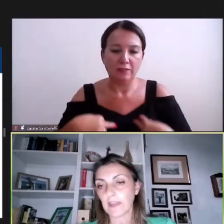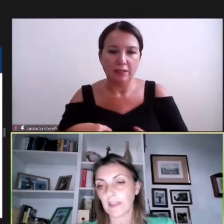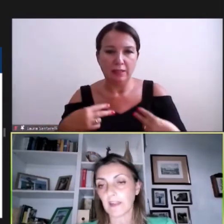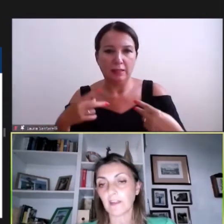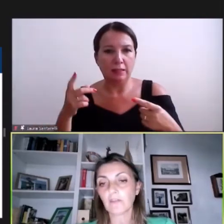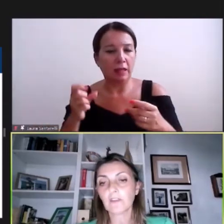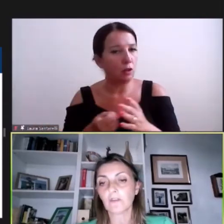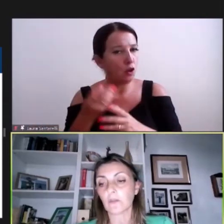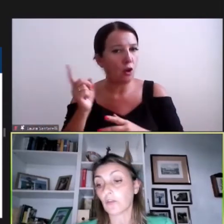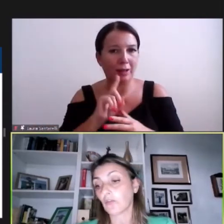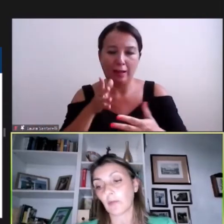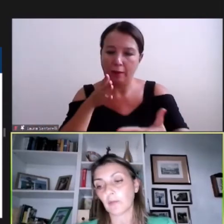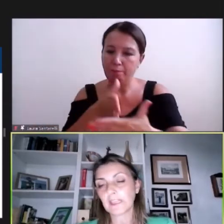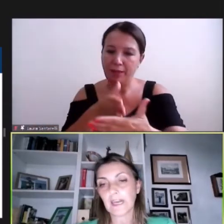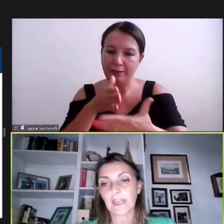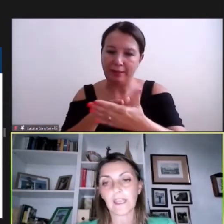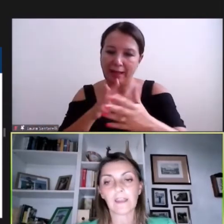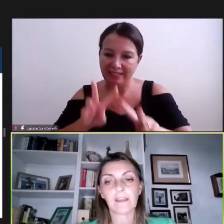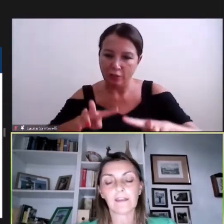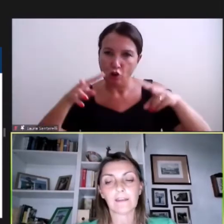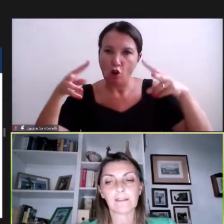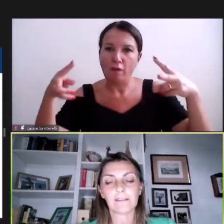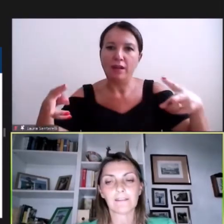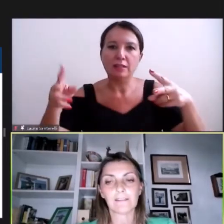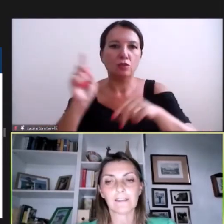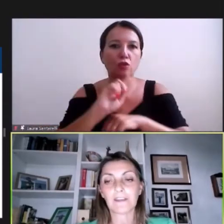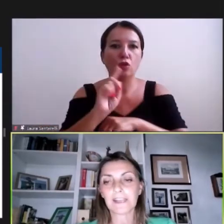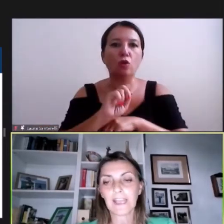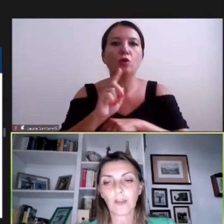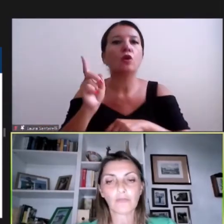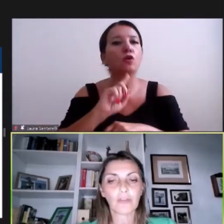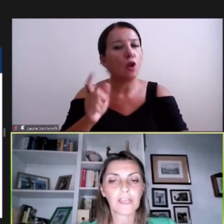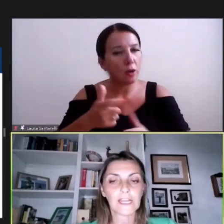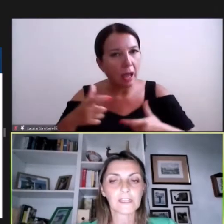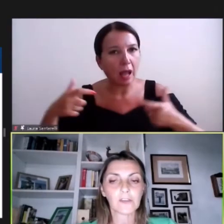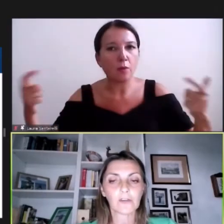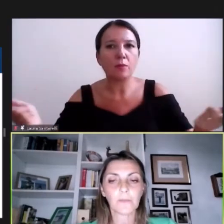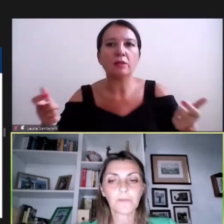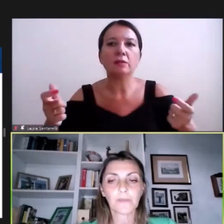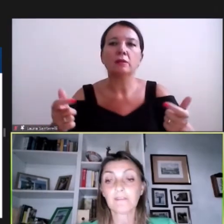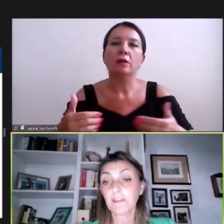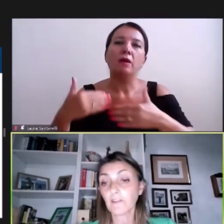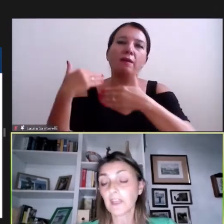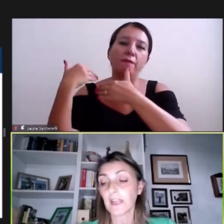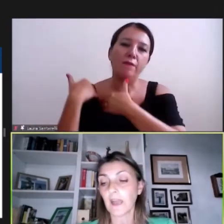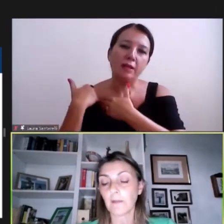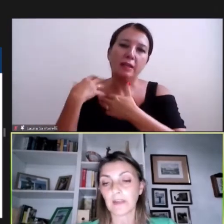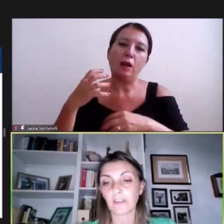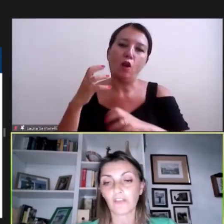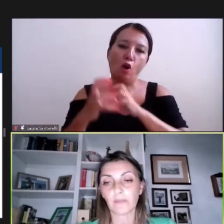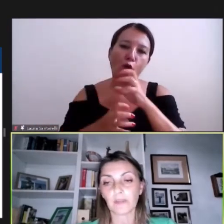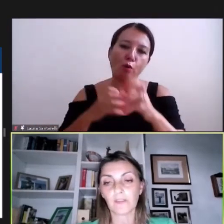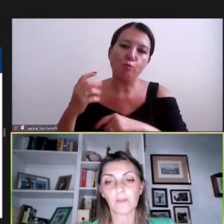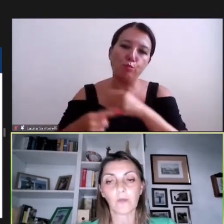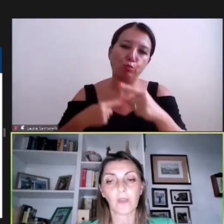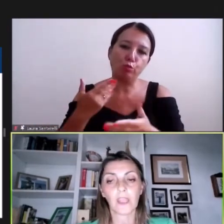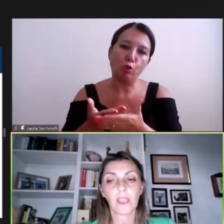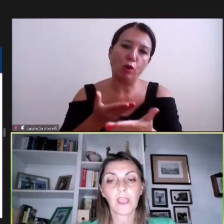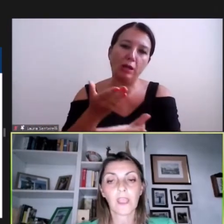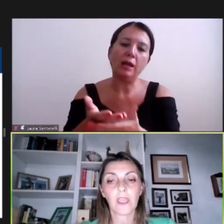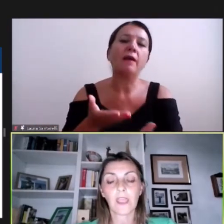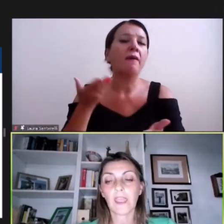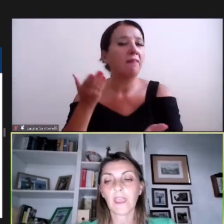creare barriere all'innovazione, non aumentare il fardello burocratico, favorire la